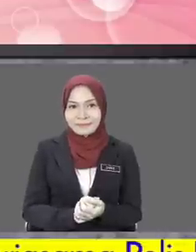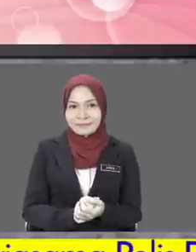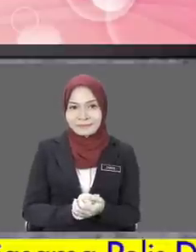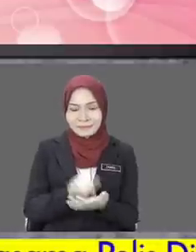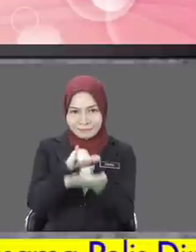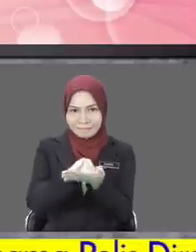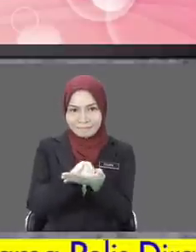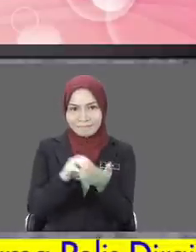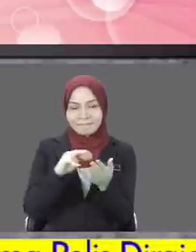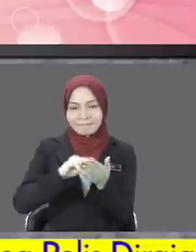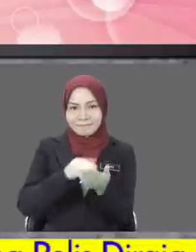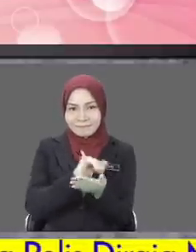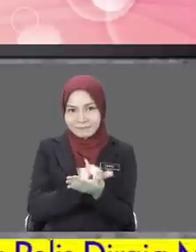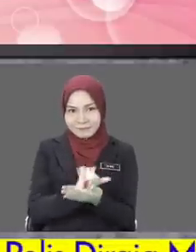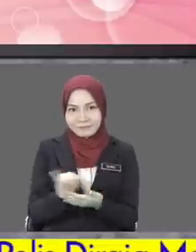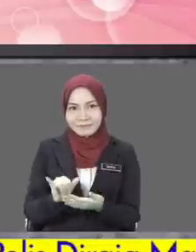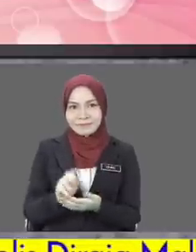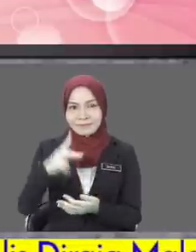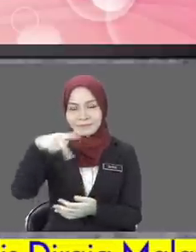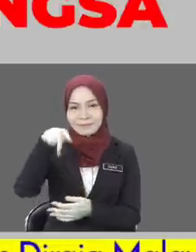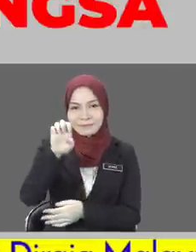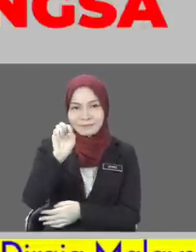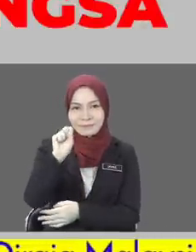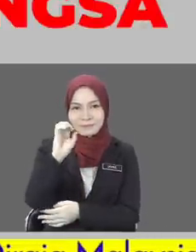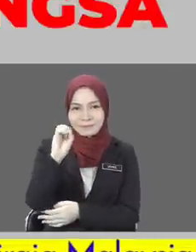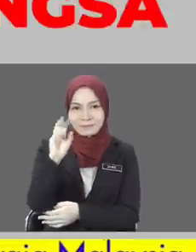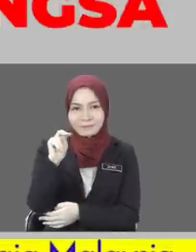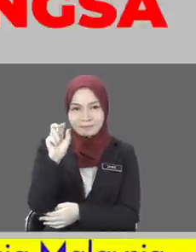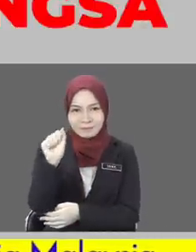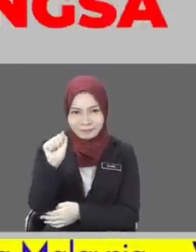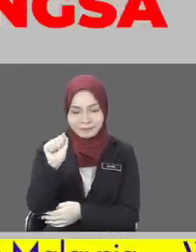Persona yang membawa maksud topeng